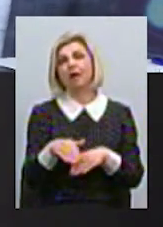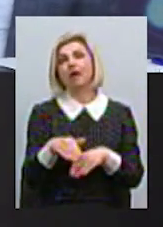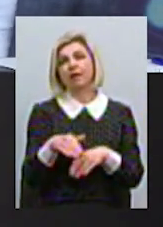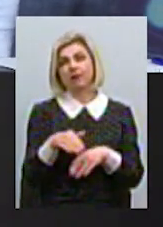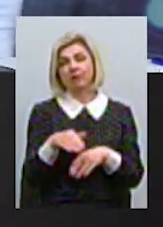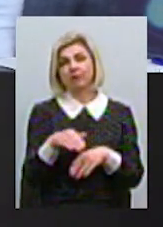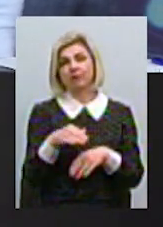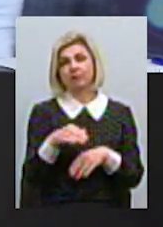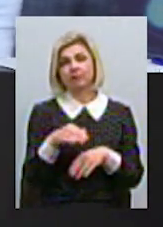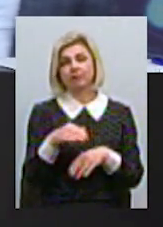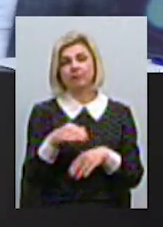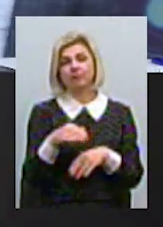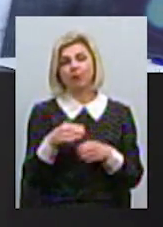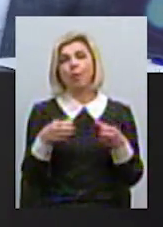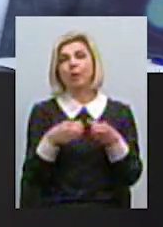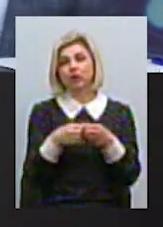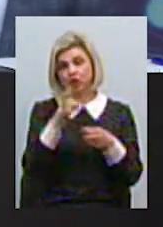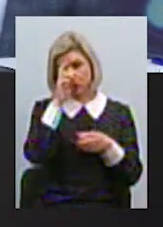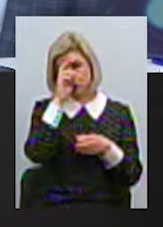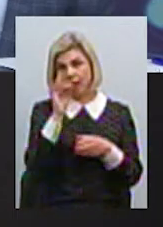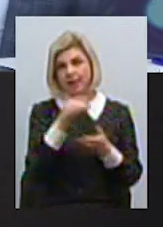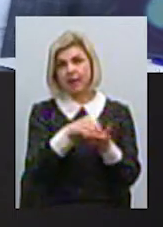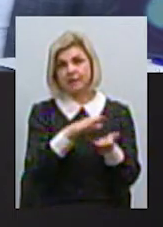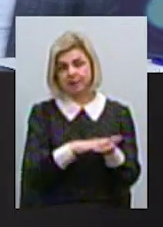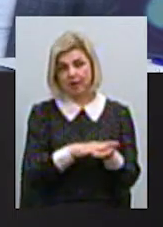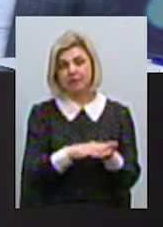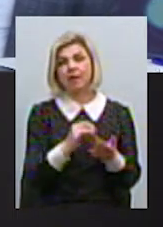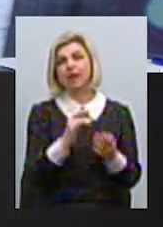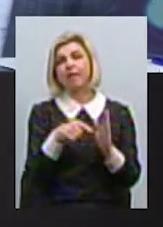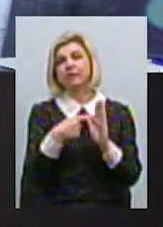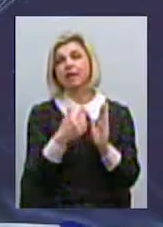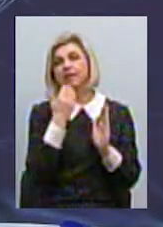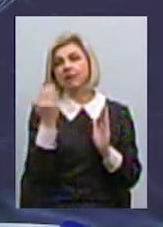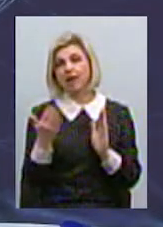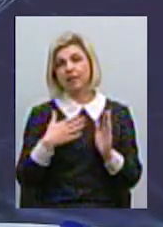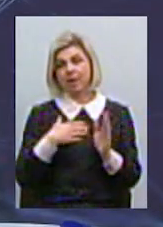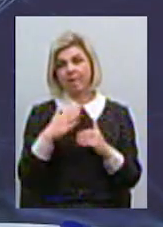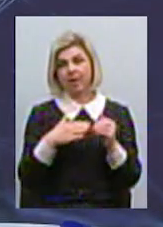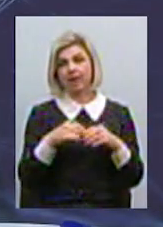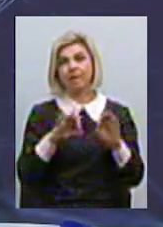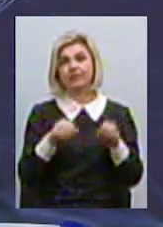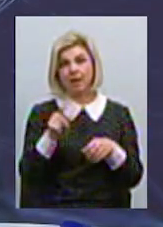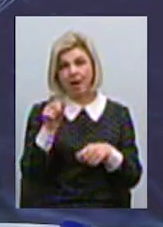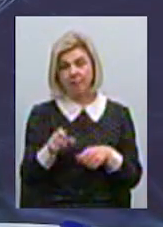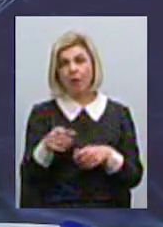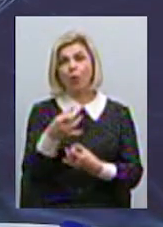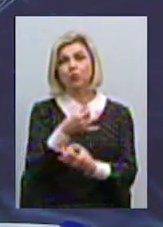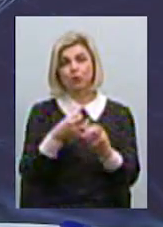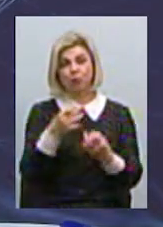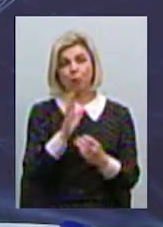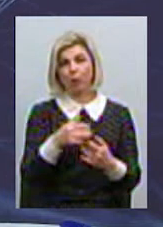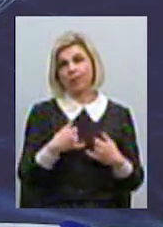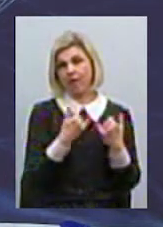знаходиться підрозділ з державної реєстрації, задасте питання нашим фахівцям, то вся консультація буде